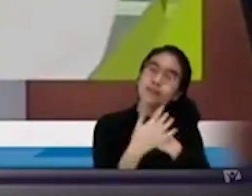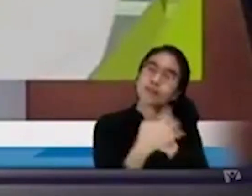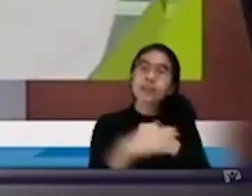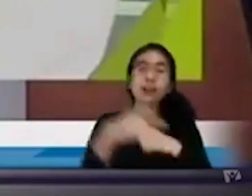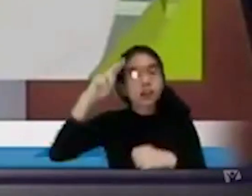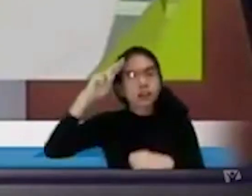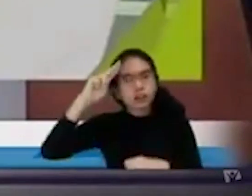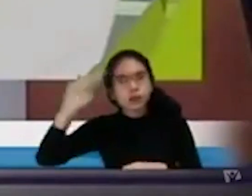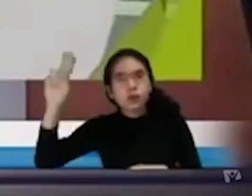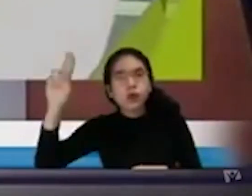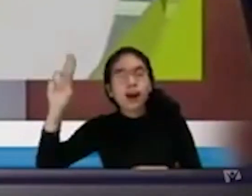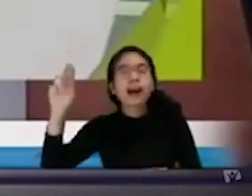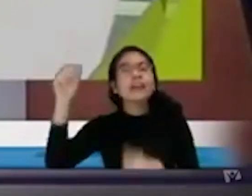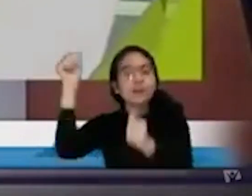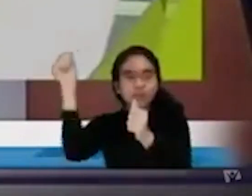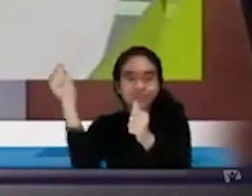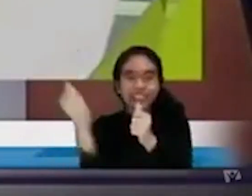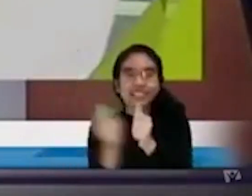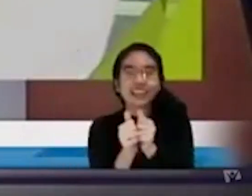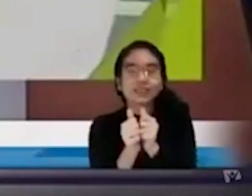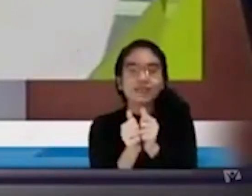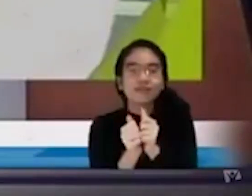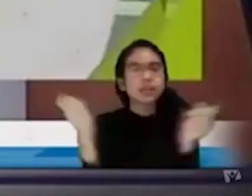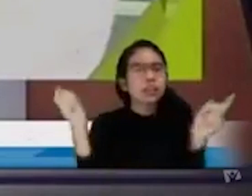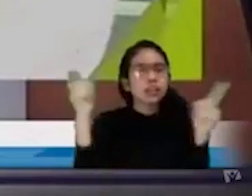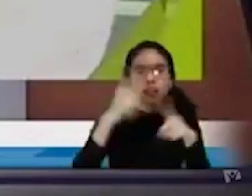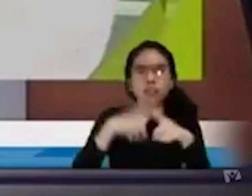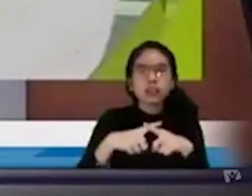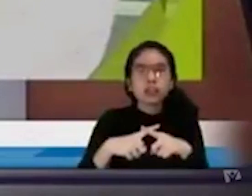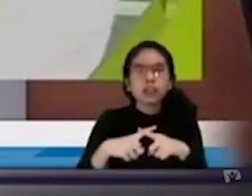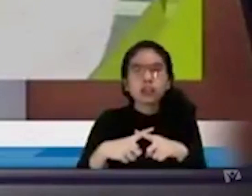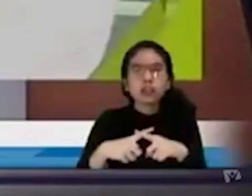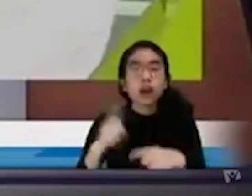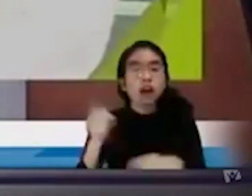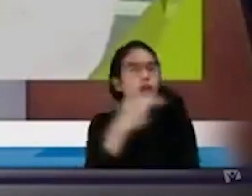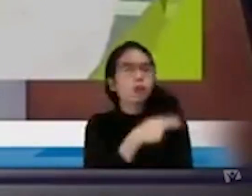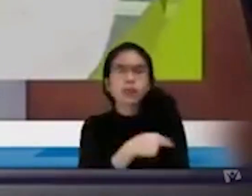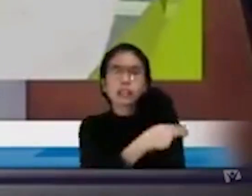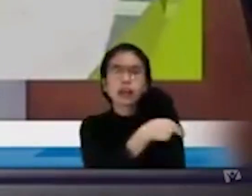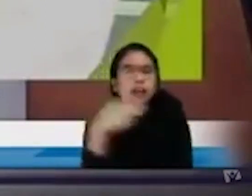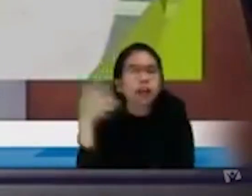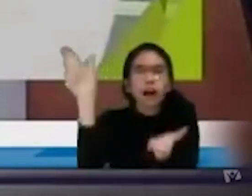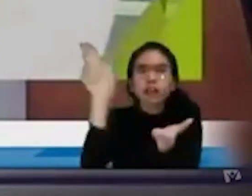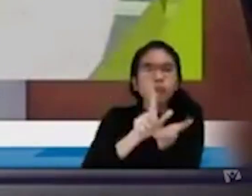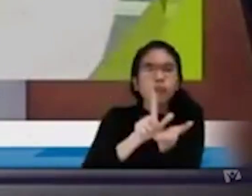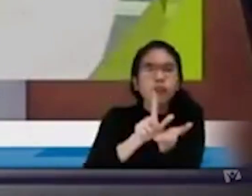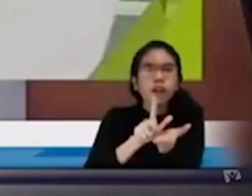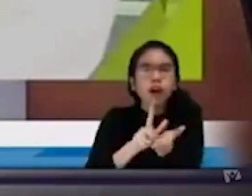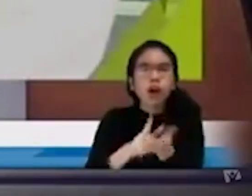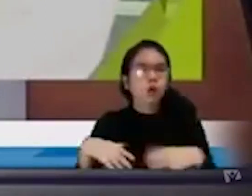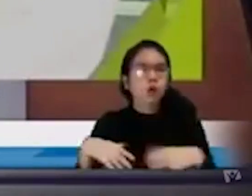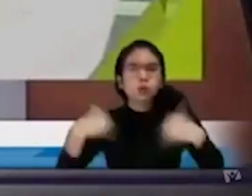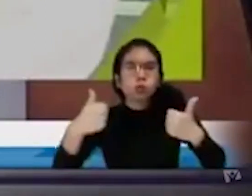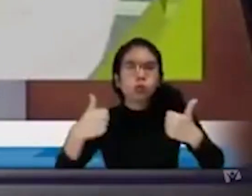merasa kesembuhan itu oleh karena kehebatan mereka. Tidak ada. Tapi mereka menyadari bahwa mereka